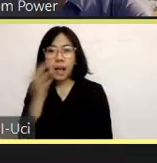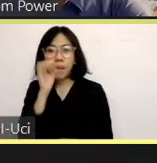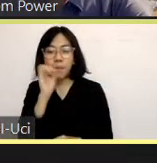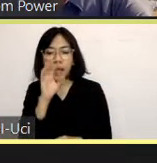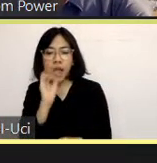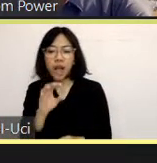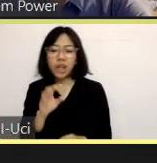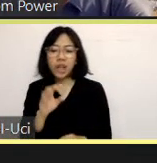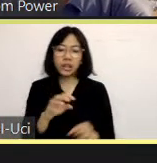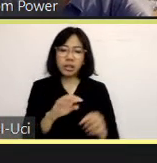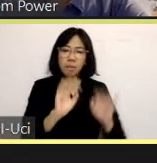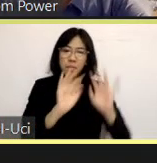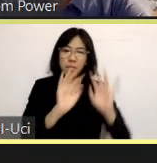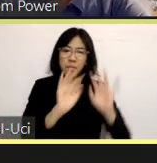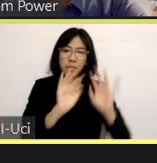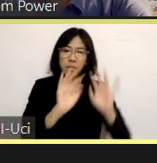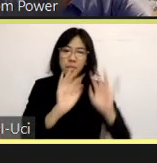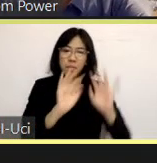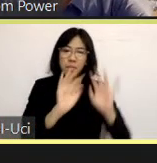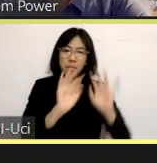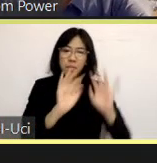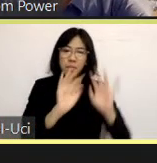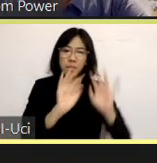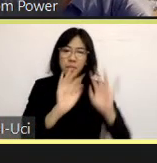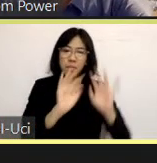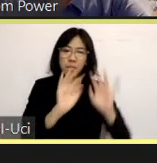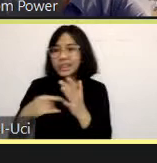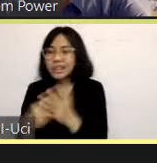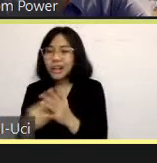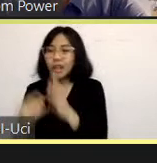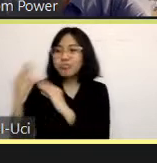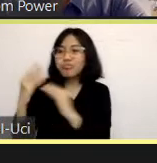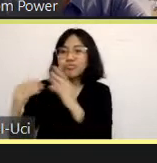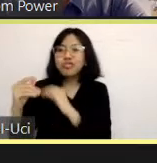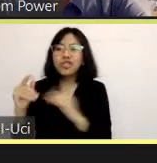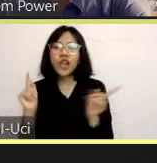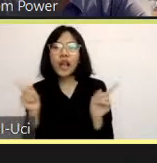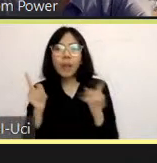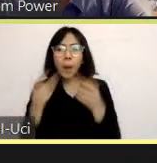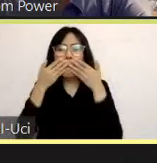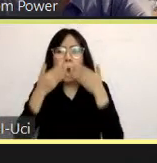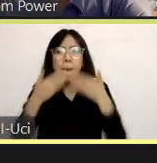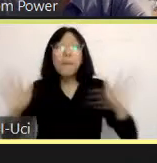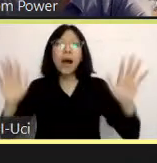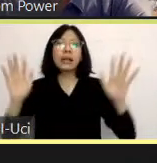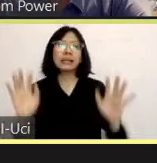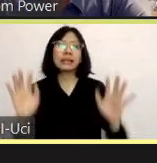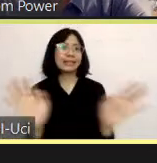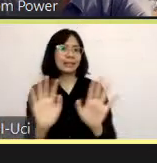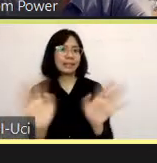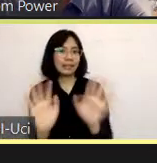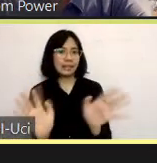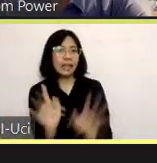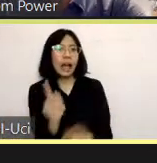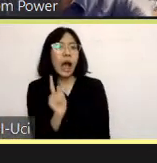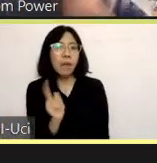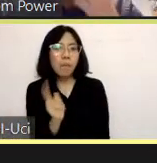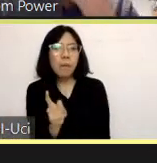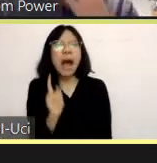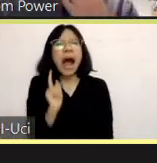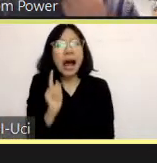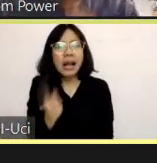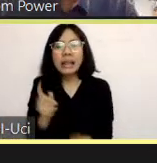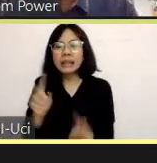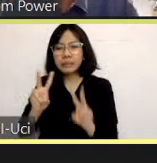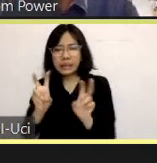Nyata-nyatanya sekarang ruang digital adalah ruang yang demokrasi karena disinformasi, mobilisasi opini, dan